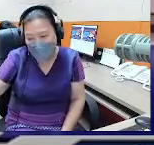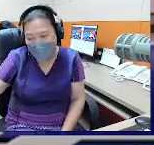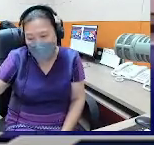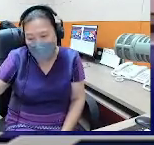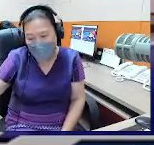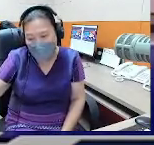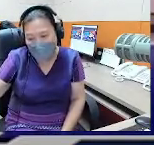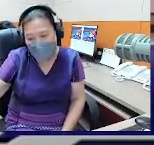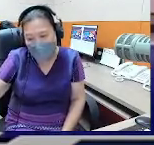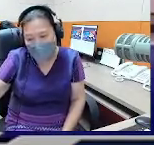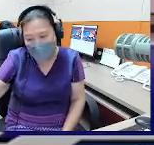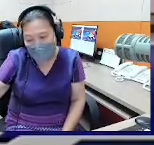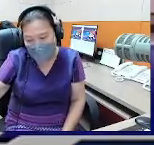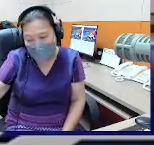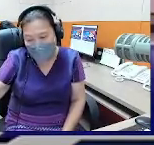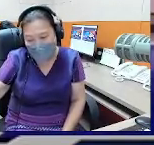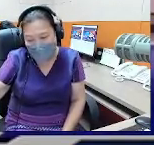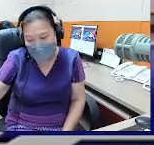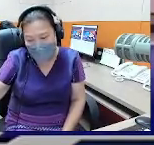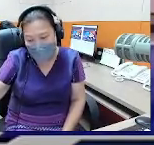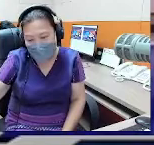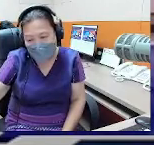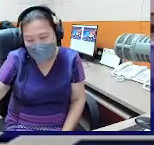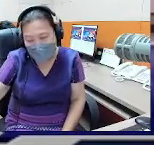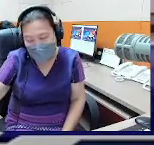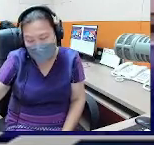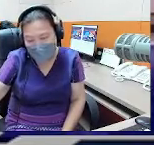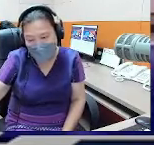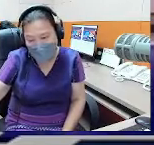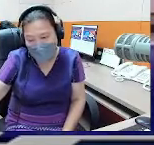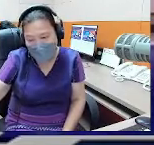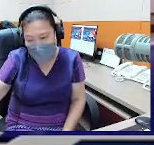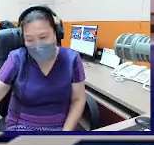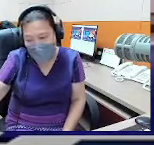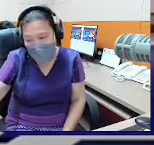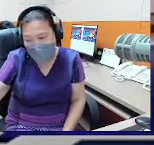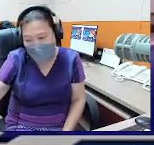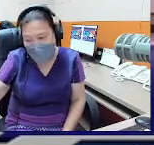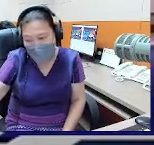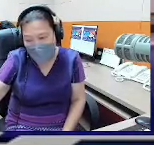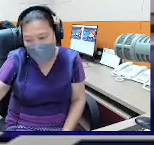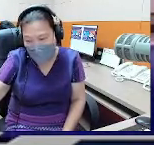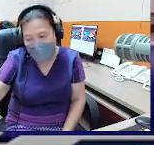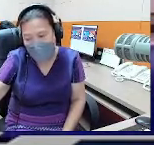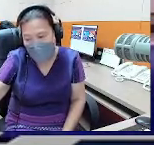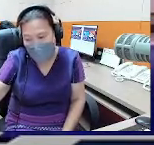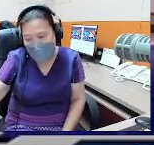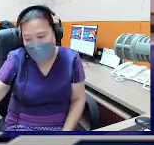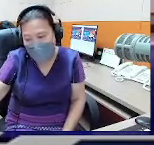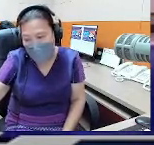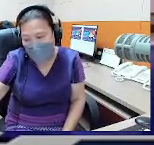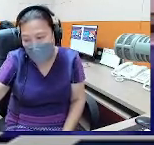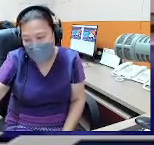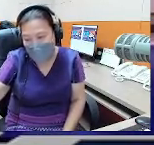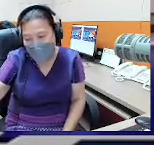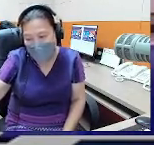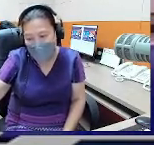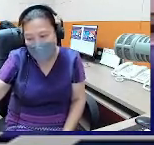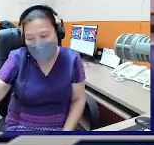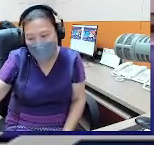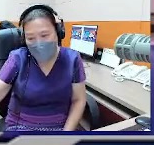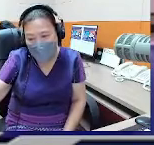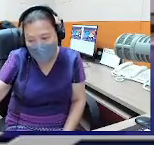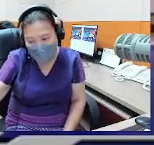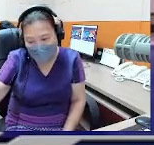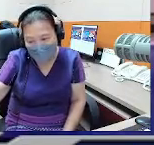มีมีห้องละหมาดนะคะให้กับนักศึกษารวมถึงห้อง activity space ที่ให้เด็กนักศึกษาเนี่ยเป็นห้องกิจกรร